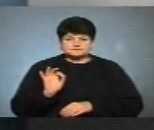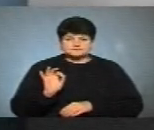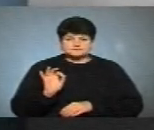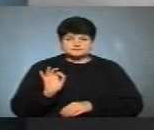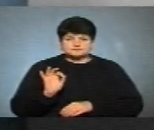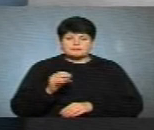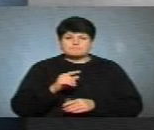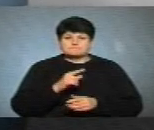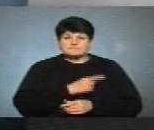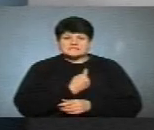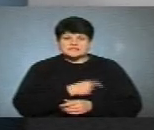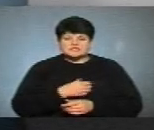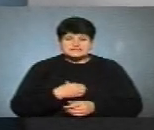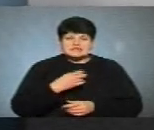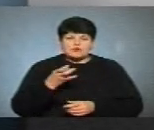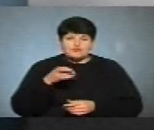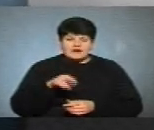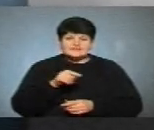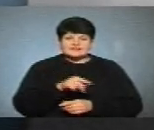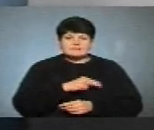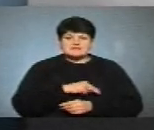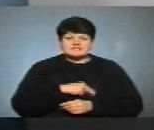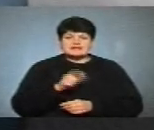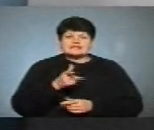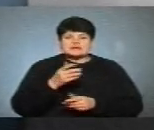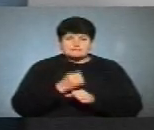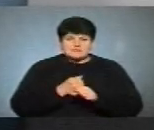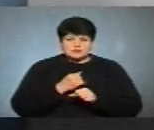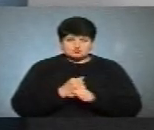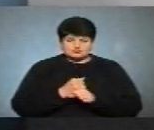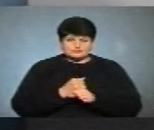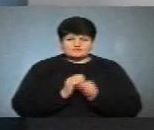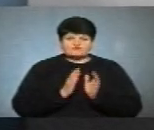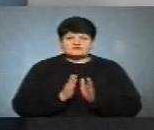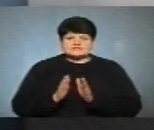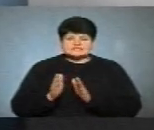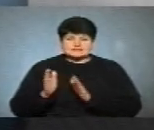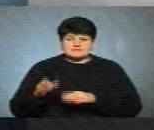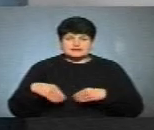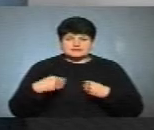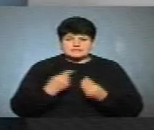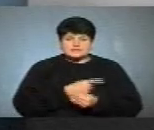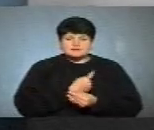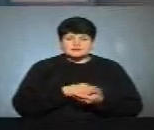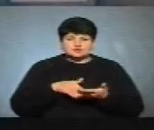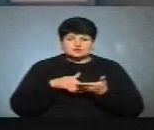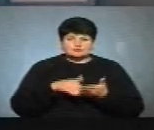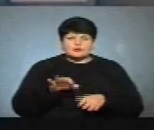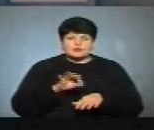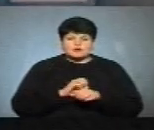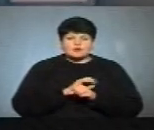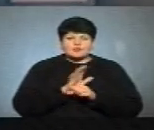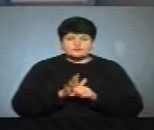медичне страхування тих працівників, які працюють в системі надання медичної допомоги хворих